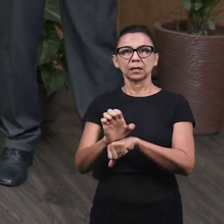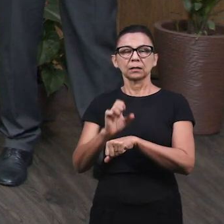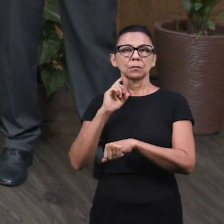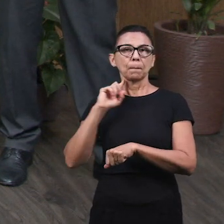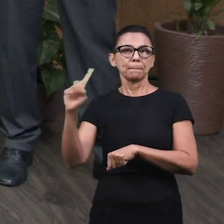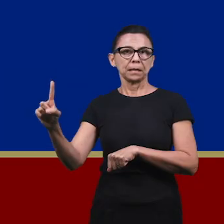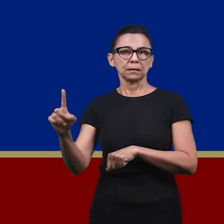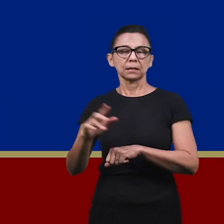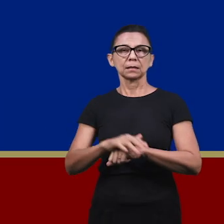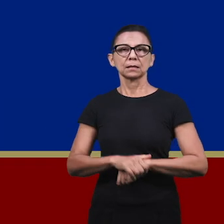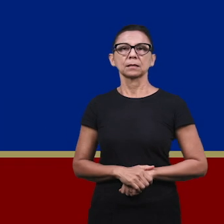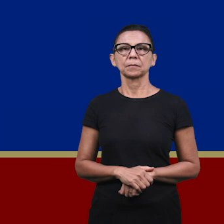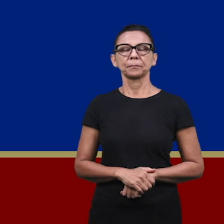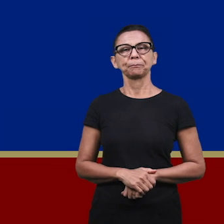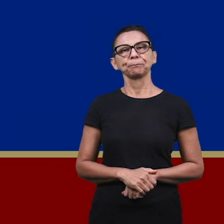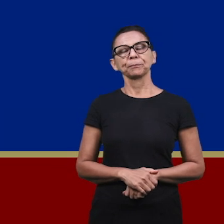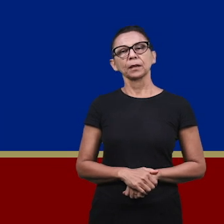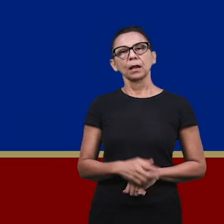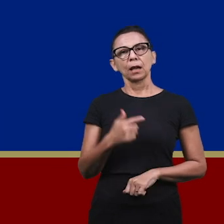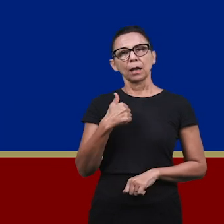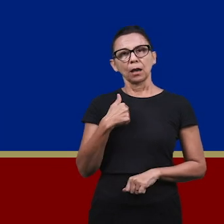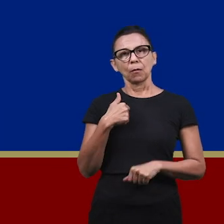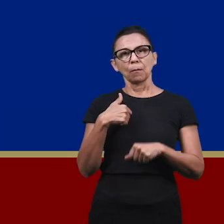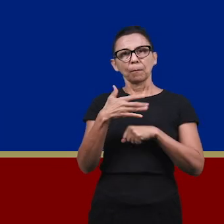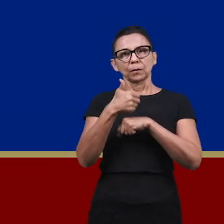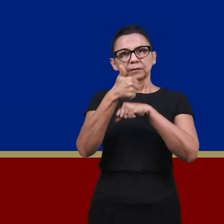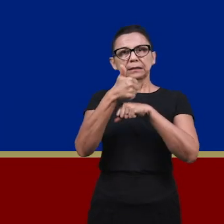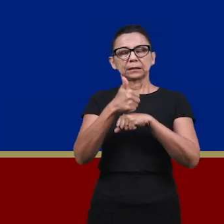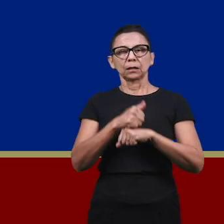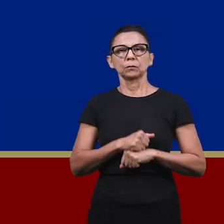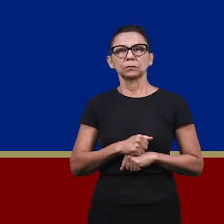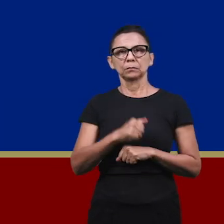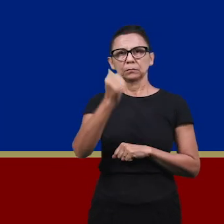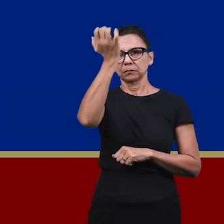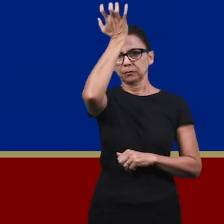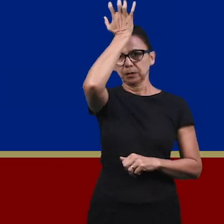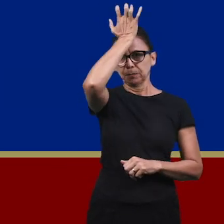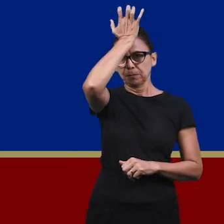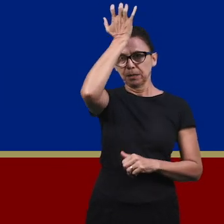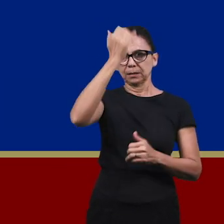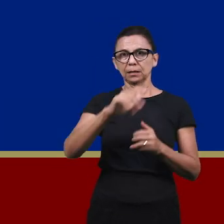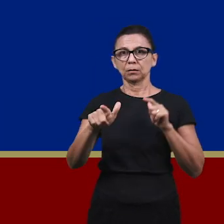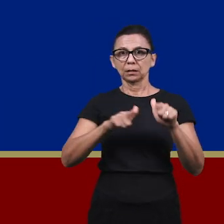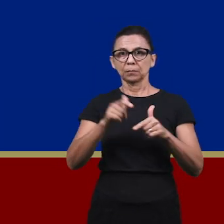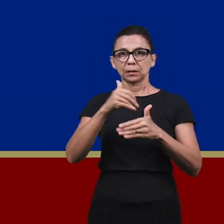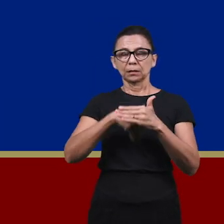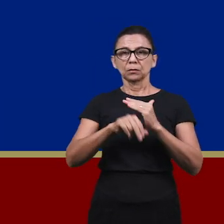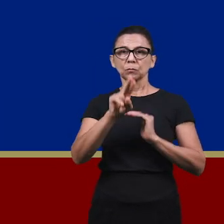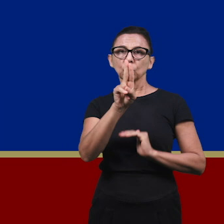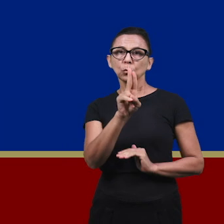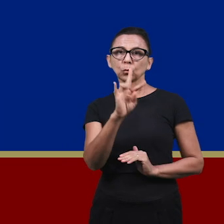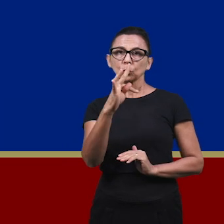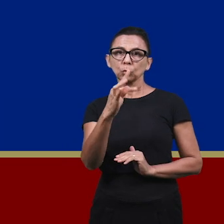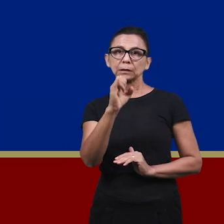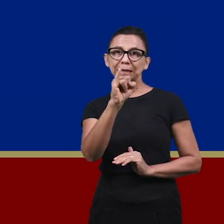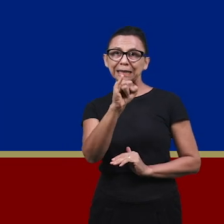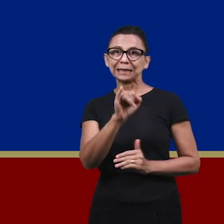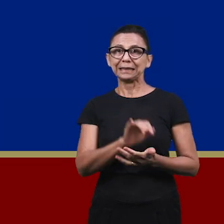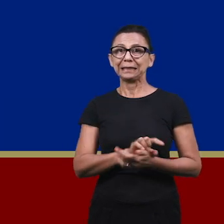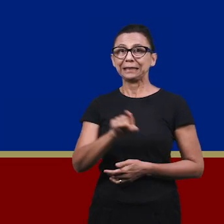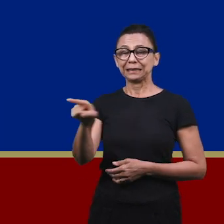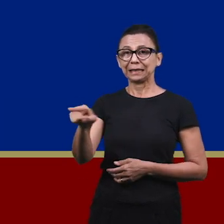Gerais, nous a écrit: je suis infirmière et je travaille dans une UTI. On était